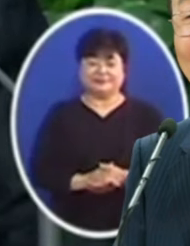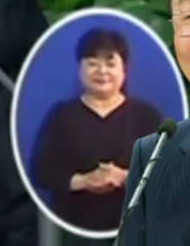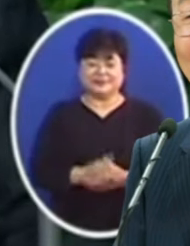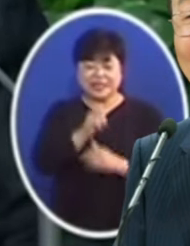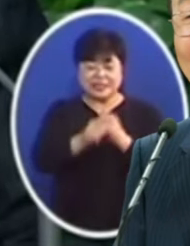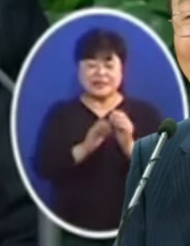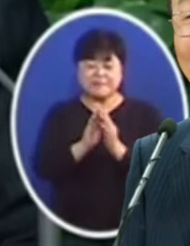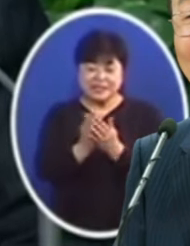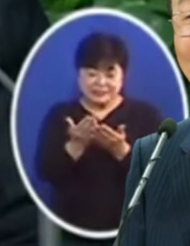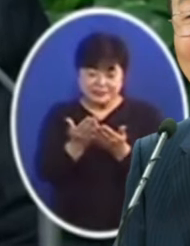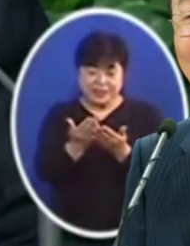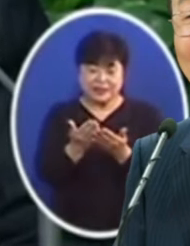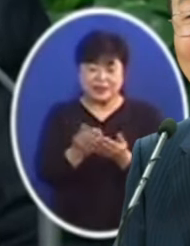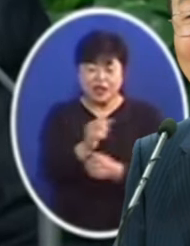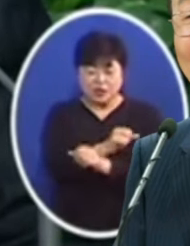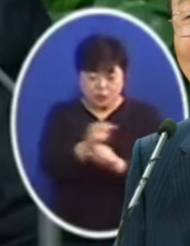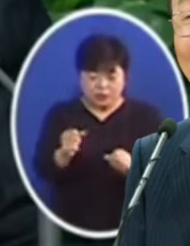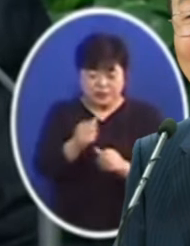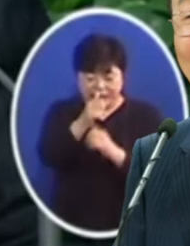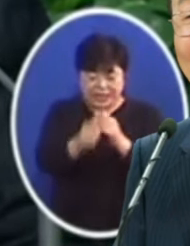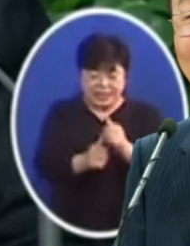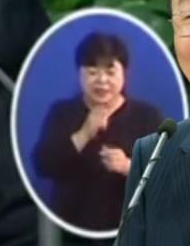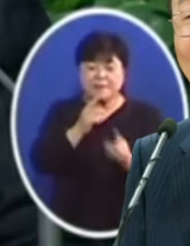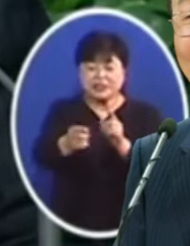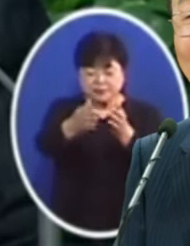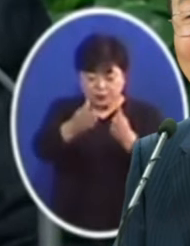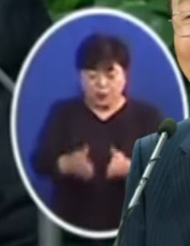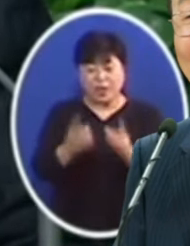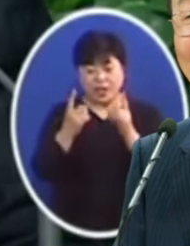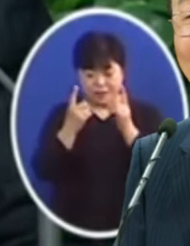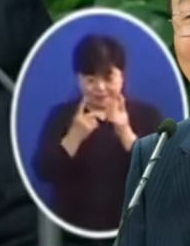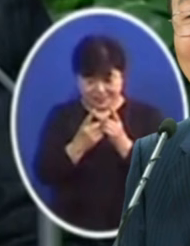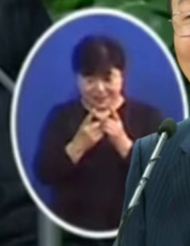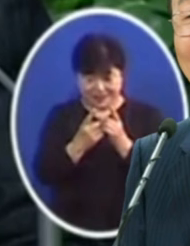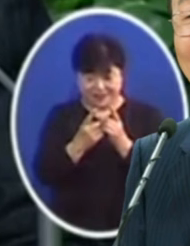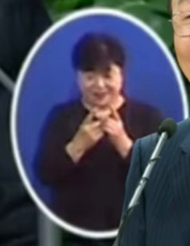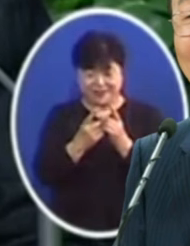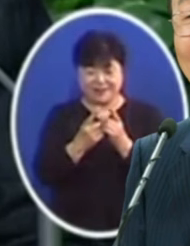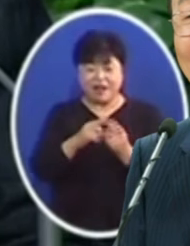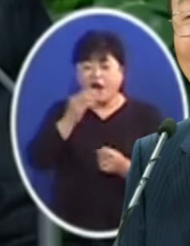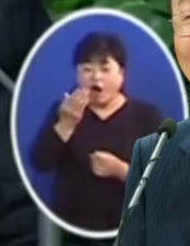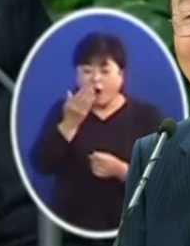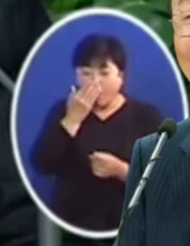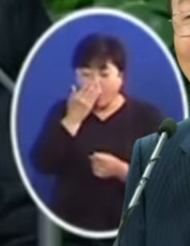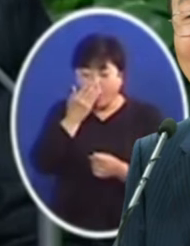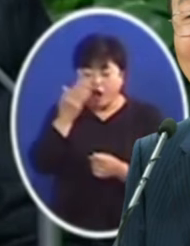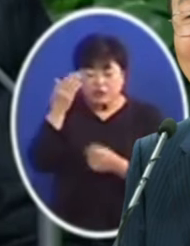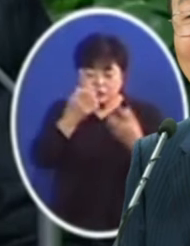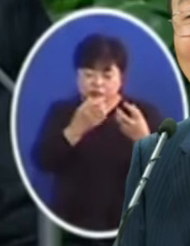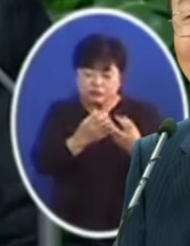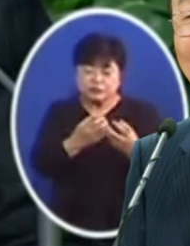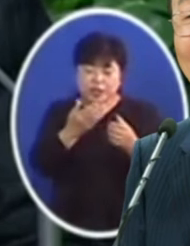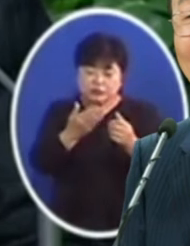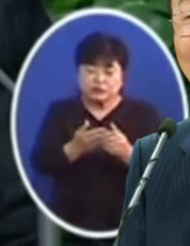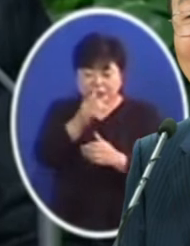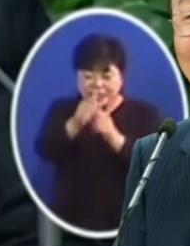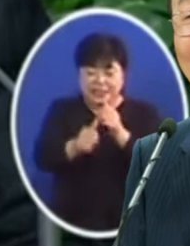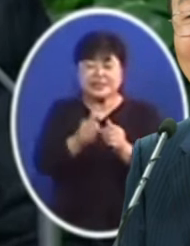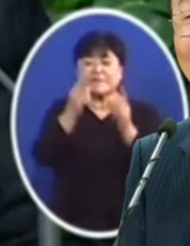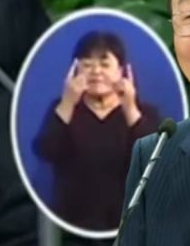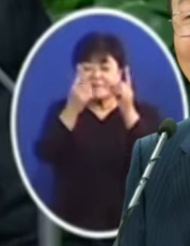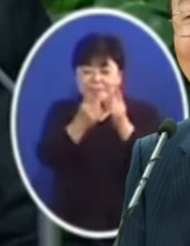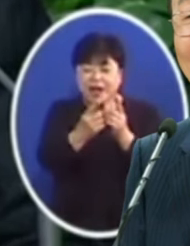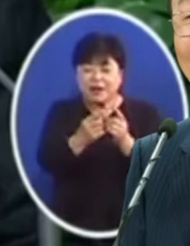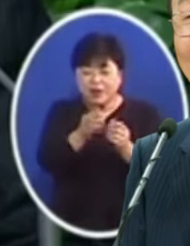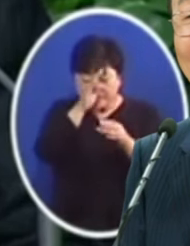성경에 우리가 용서하는 하나님을 말씀을 통해서 만나고 우리를 거룩하게 하고 성령 주시는 하나님을 만나고